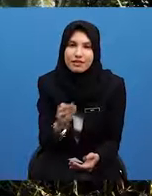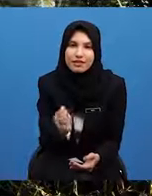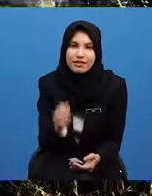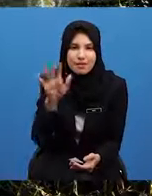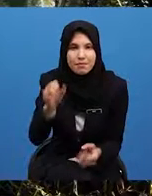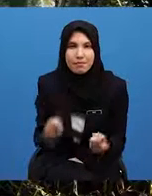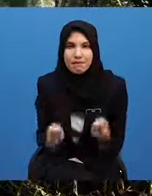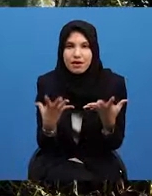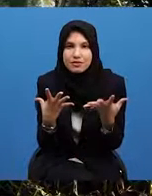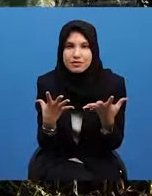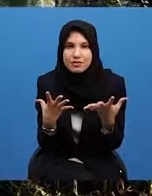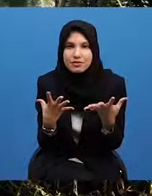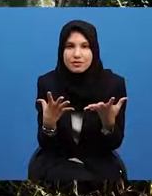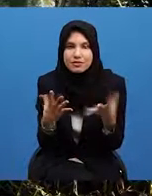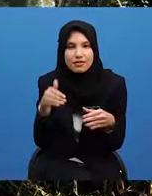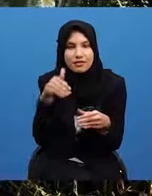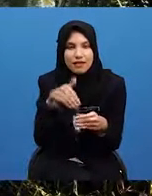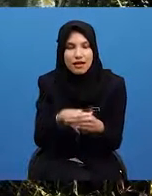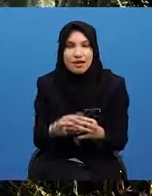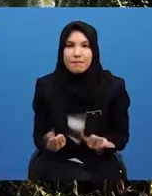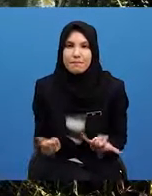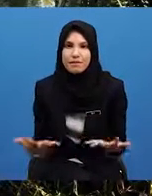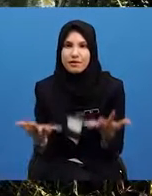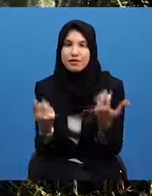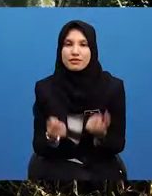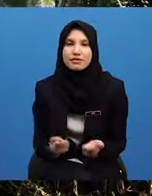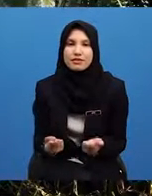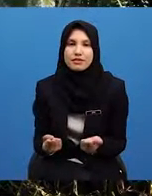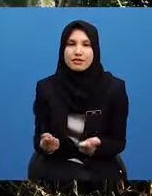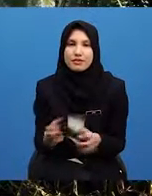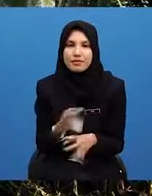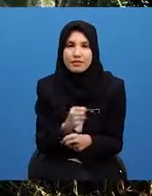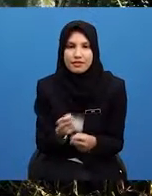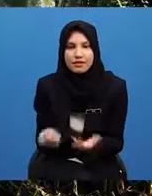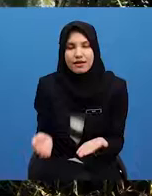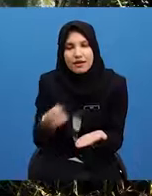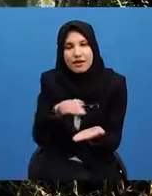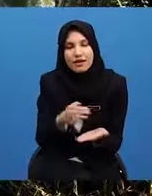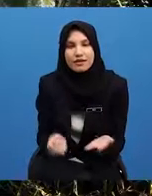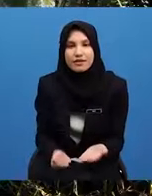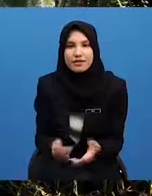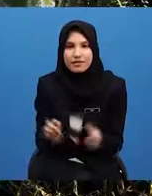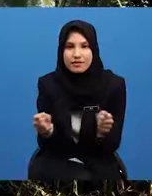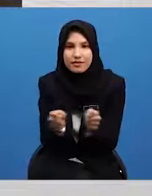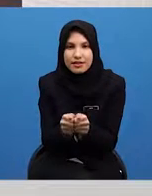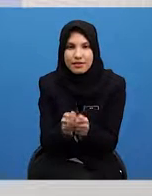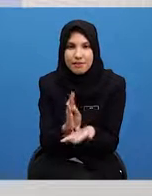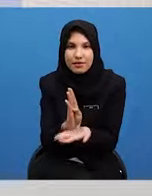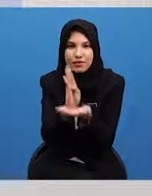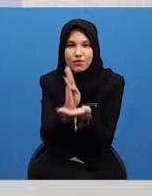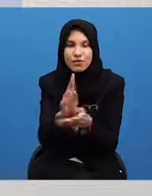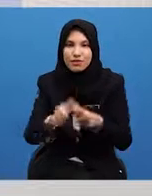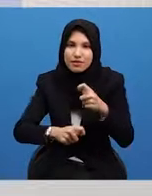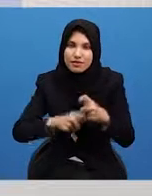ikan yang banyak di dalam pukat dapat dinaikkan dengan bantuan takal.